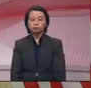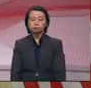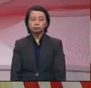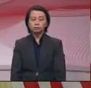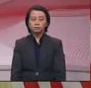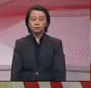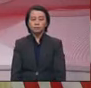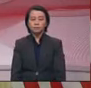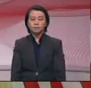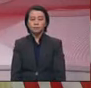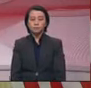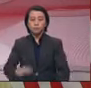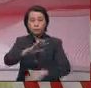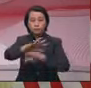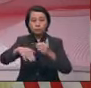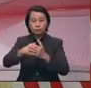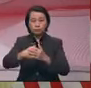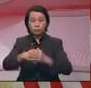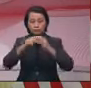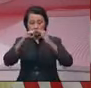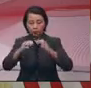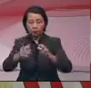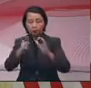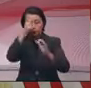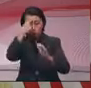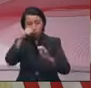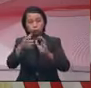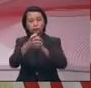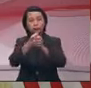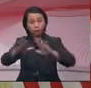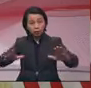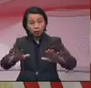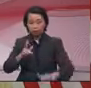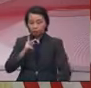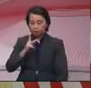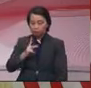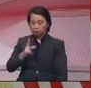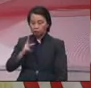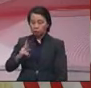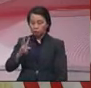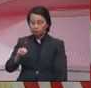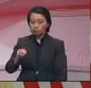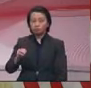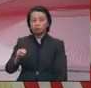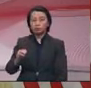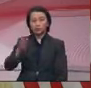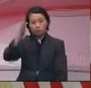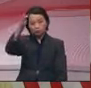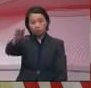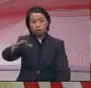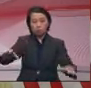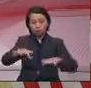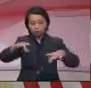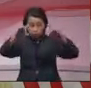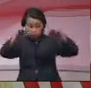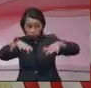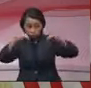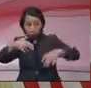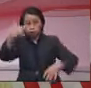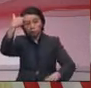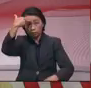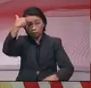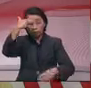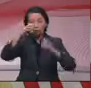Secara sebagai langkah keselamatan, KKM Kementerian Kesihatan akan membuat ujian saringan